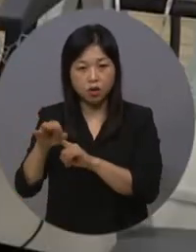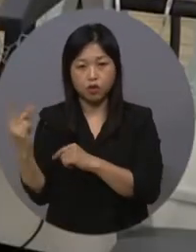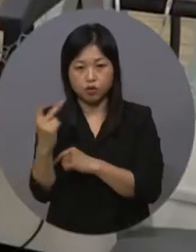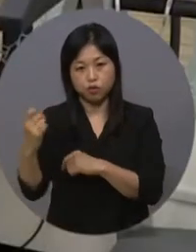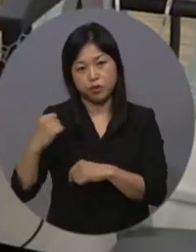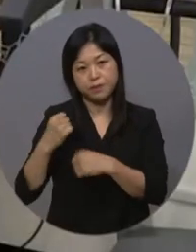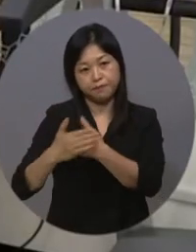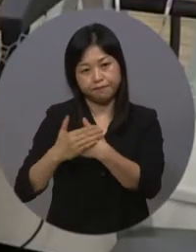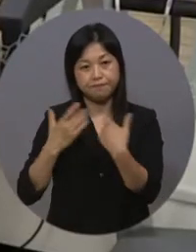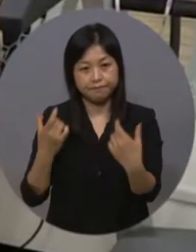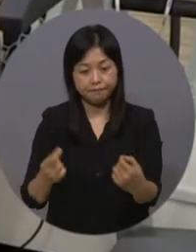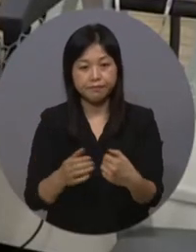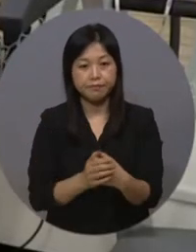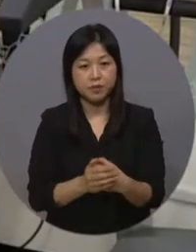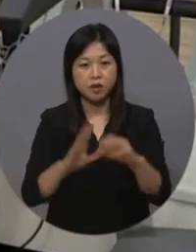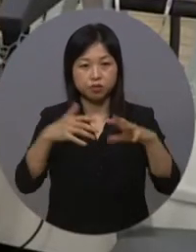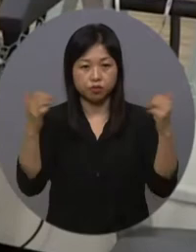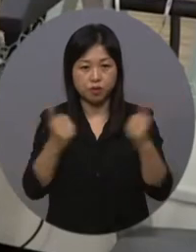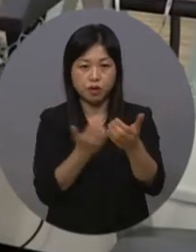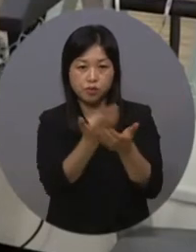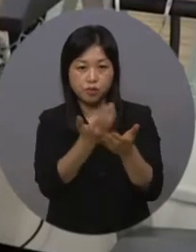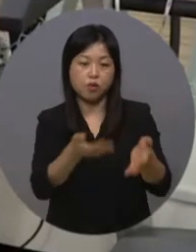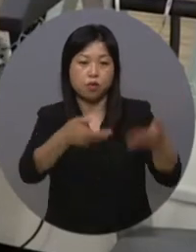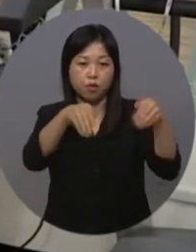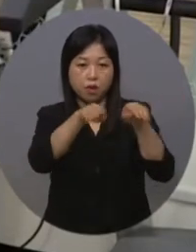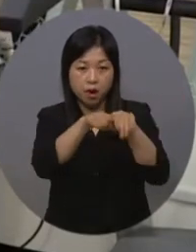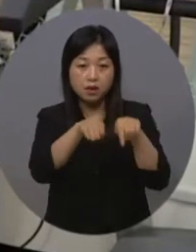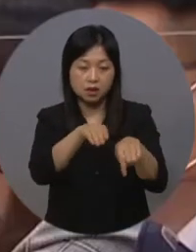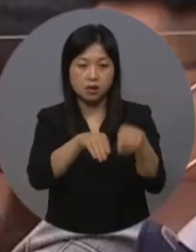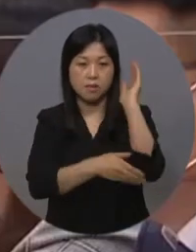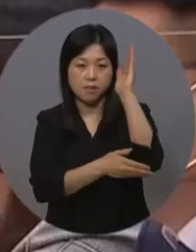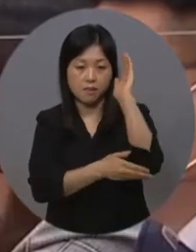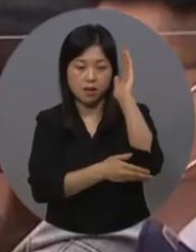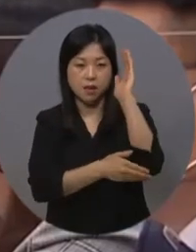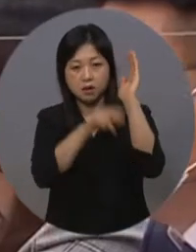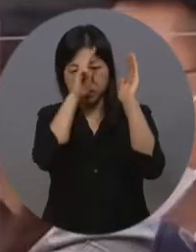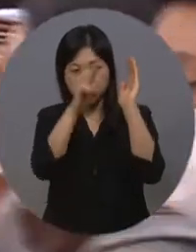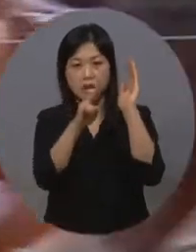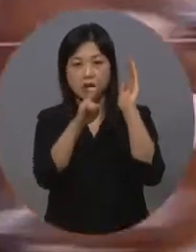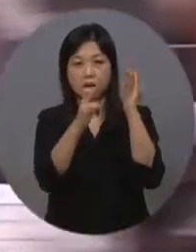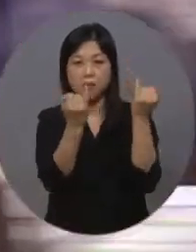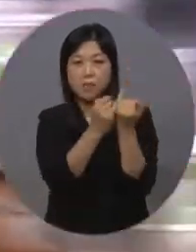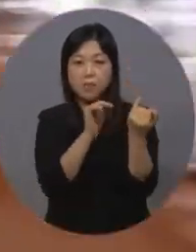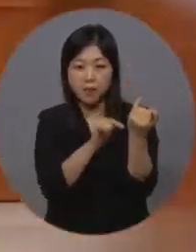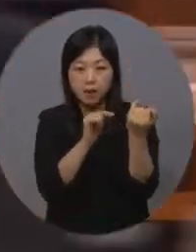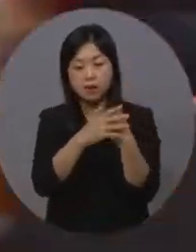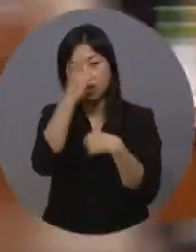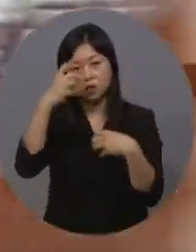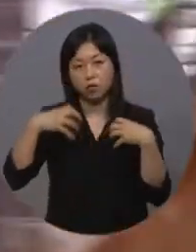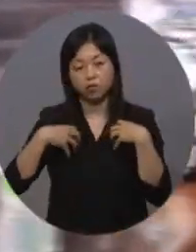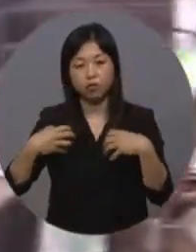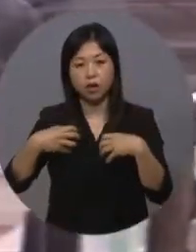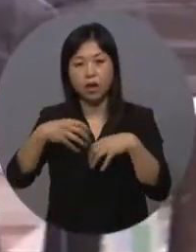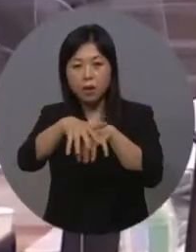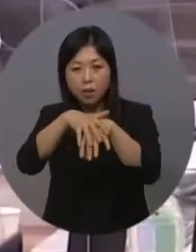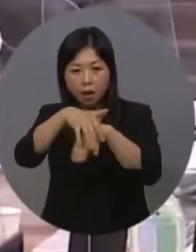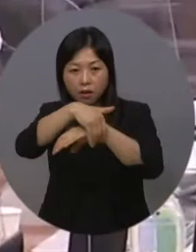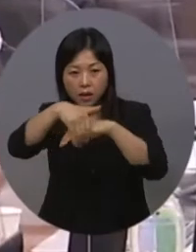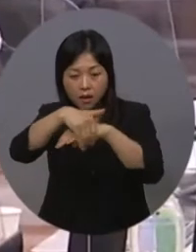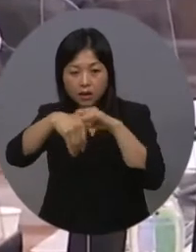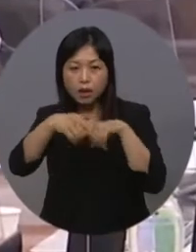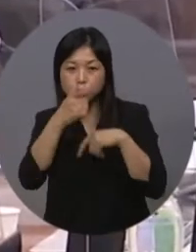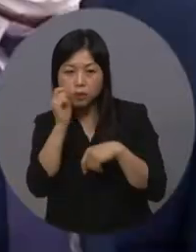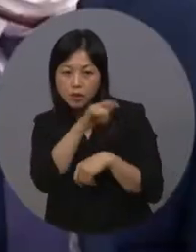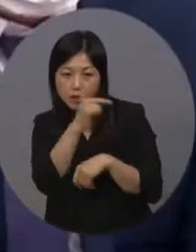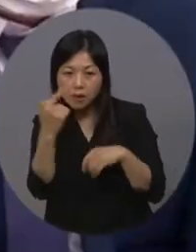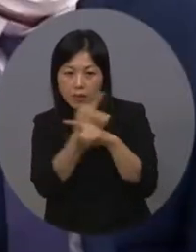지난 3일 국회 소통관 기자회견에 나선 최혜영 의원은 이제 정부 로드맵의 미비점을 보완하고 적극적